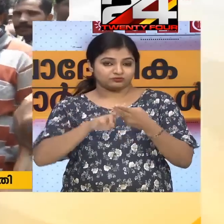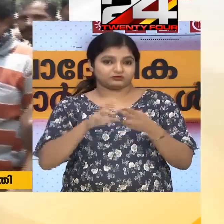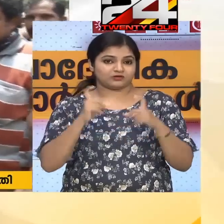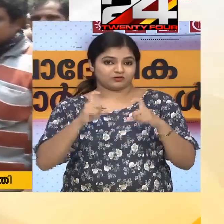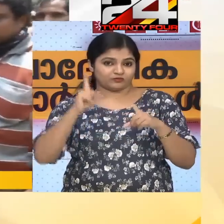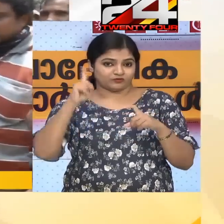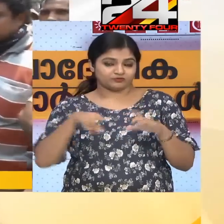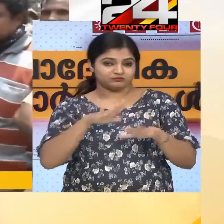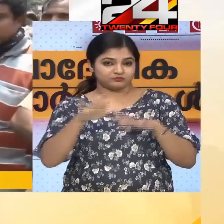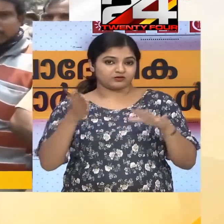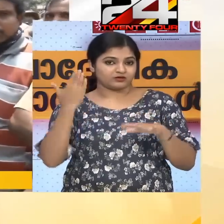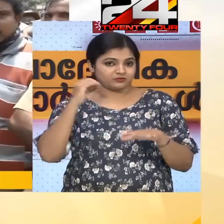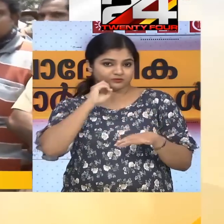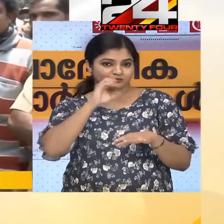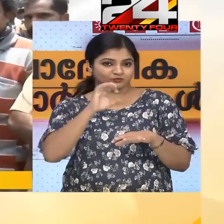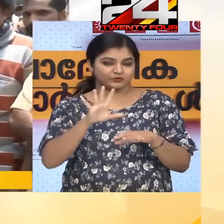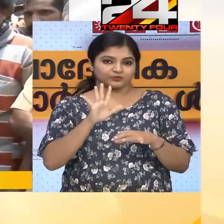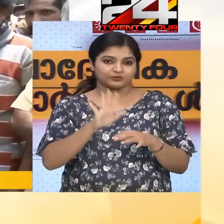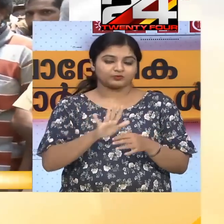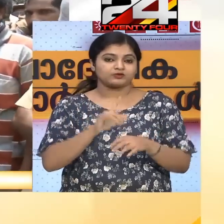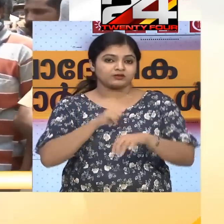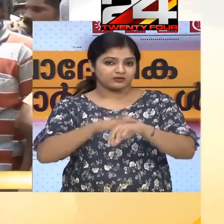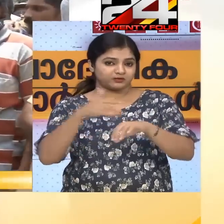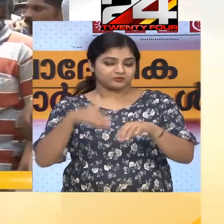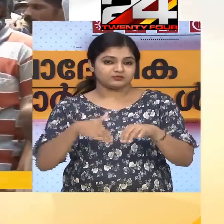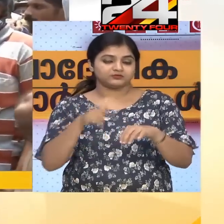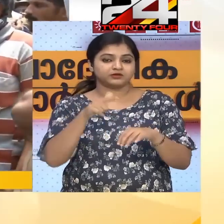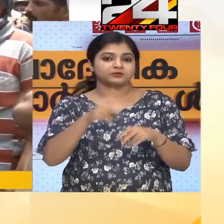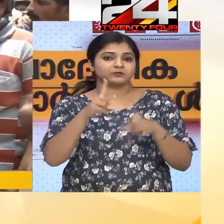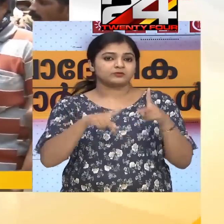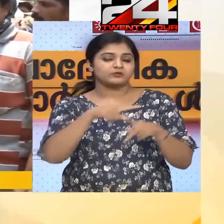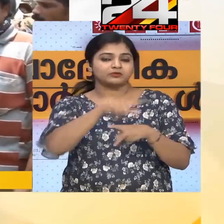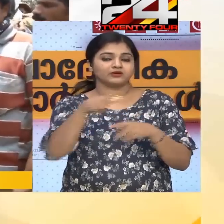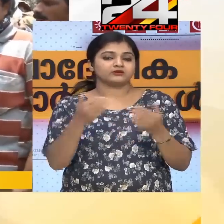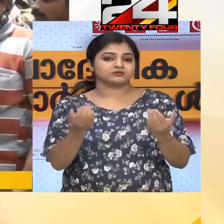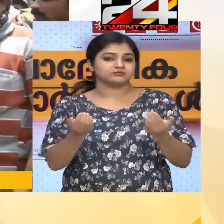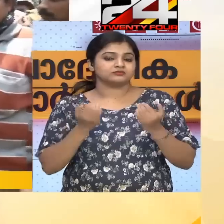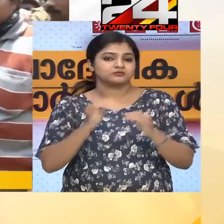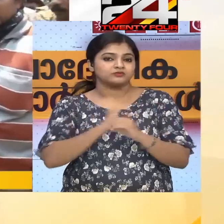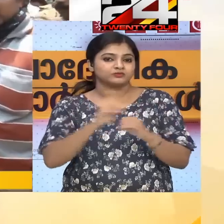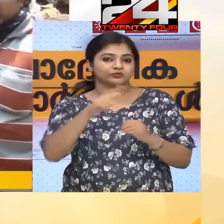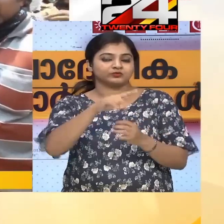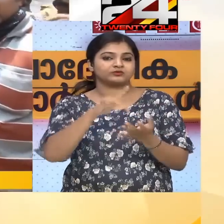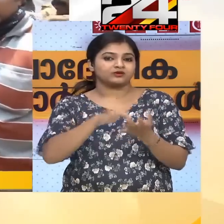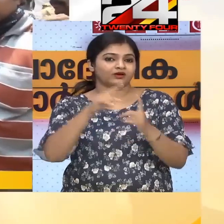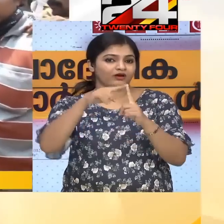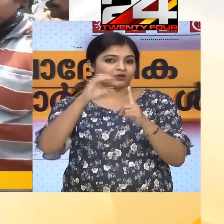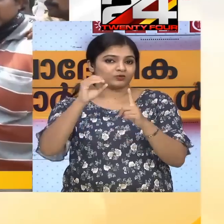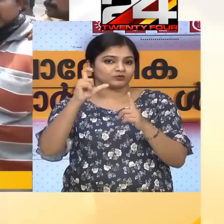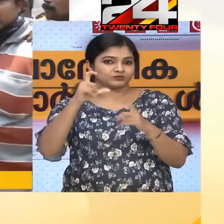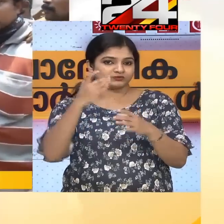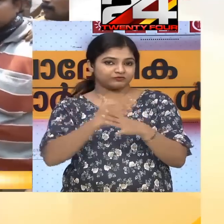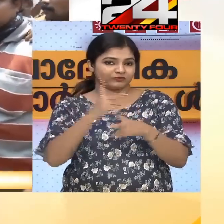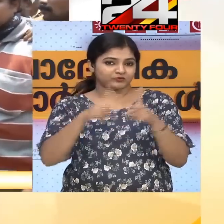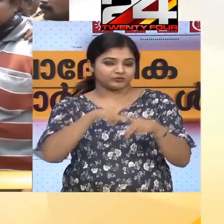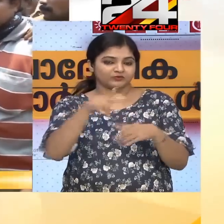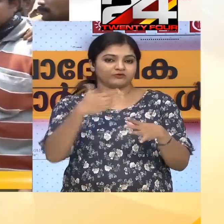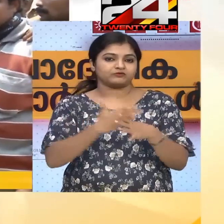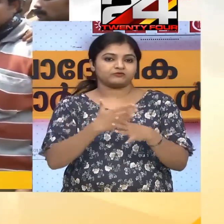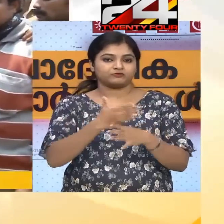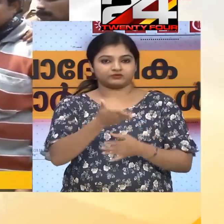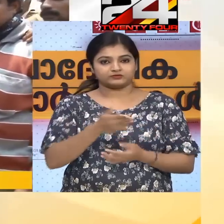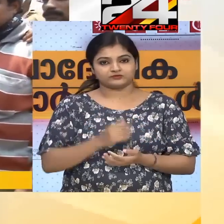ജാഗ്രതയും എടുക്കണം എന്നുള്ള കർശനമായ നിർദ്ദേശം ഉള്ളപ്പോഴാണ് ഇത്തരത്തിൽ യാതൊരു സുരക്ഷയും ഉറപ്പാക്കാതെ IOC പ്ലാന്റിലെ ജീവനക്കാർ